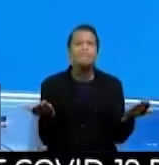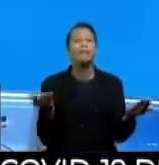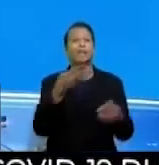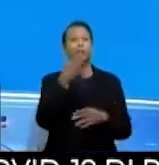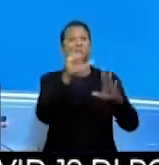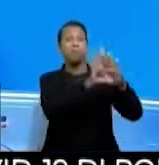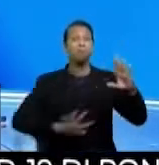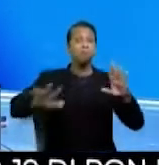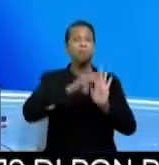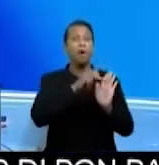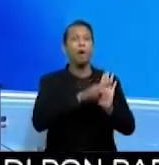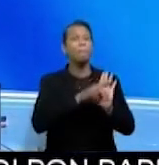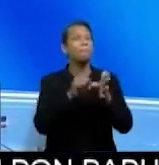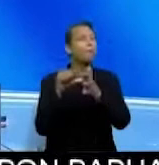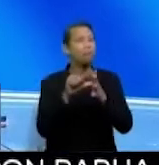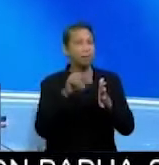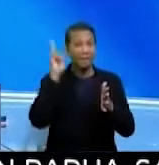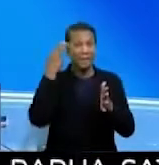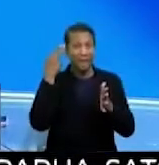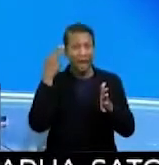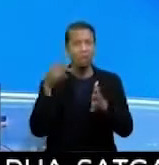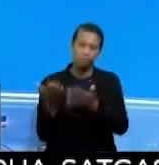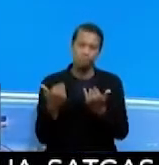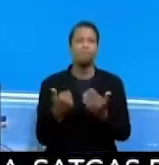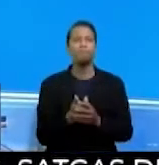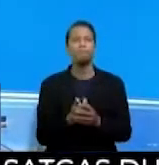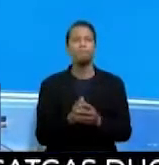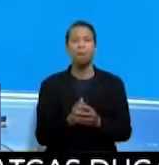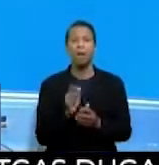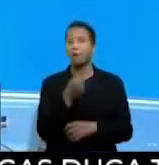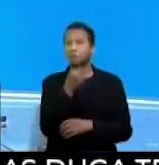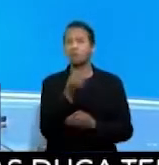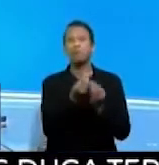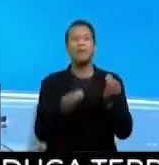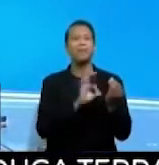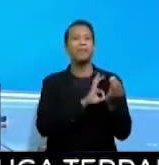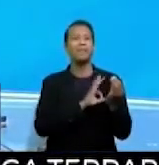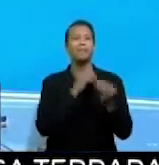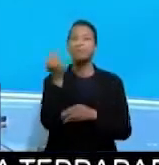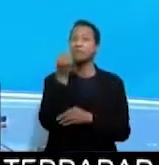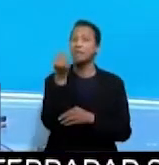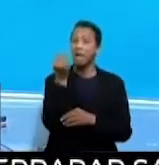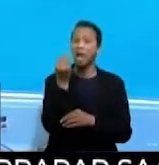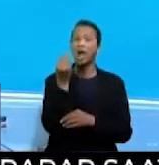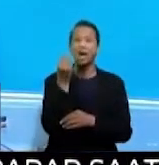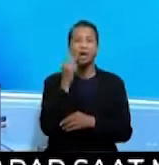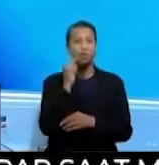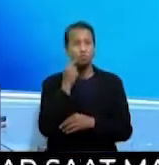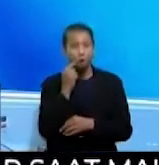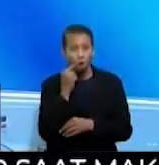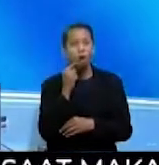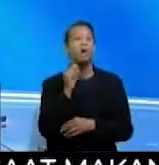program bantuan pemerintah produksi film Indonesia. Langsung kita akan membahas hal tersebut. Telah bergabung yaitu Wakil Menteri